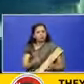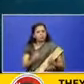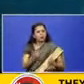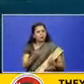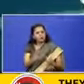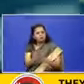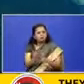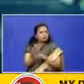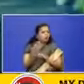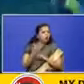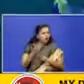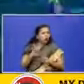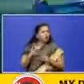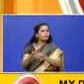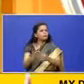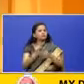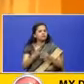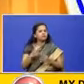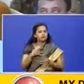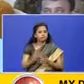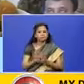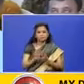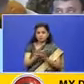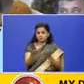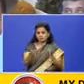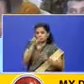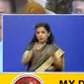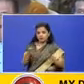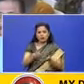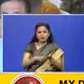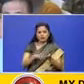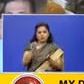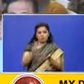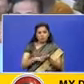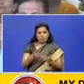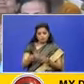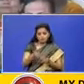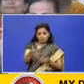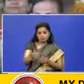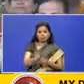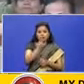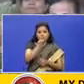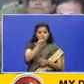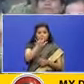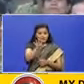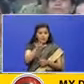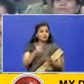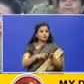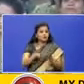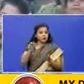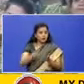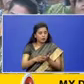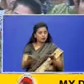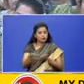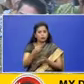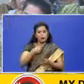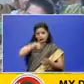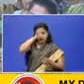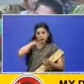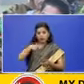हैं। मेरे प्यारे देशवासियों, नवंबर महीने में 15 तारीख को हमारा